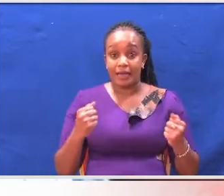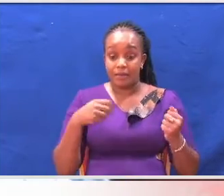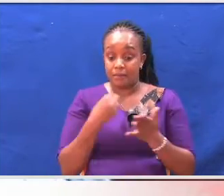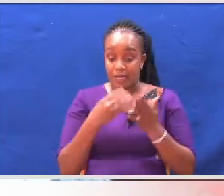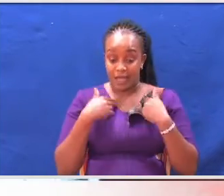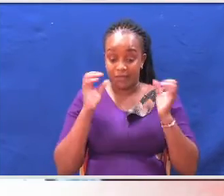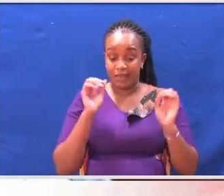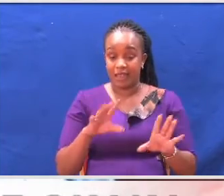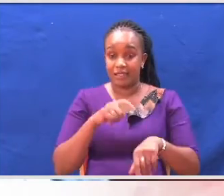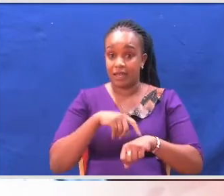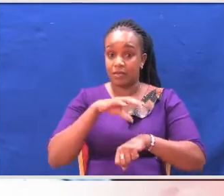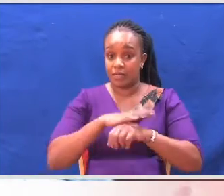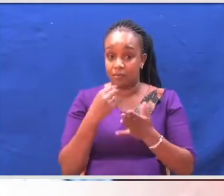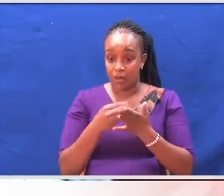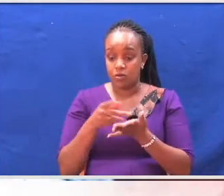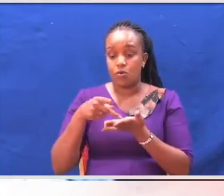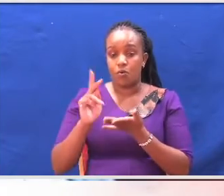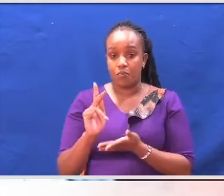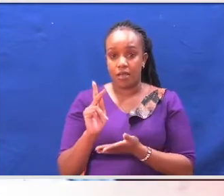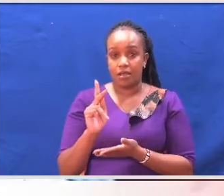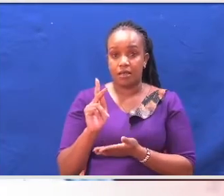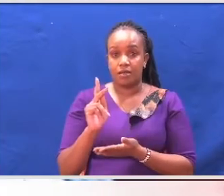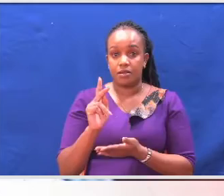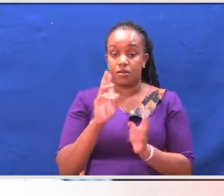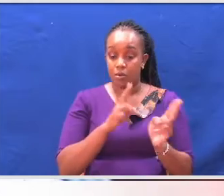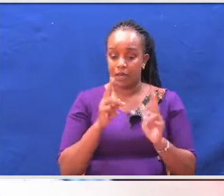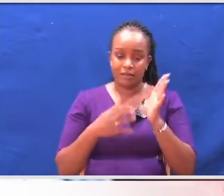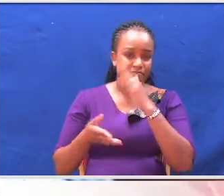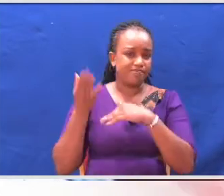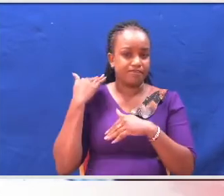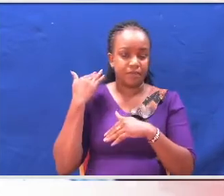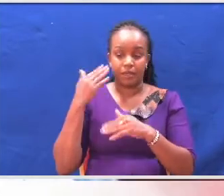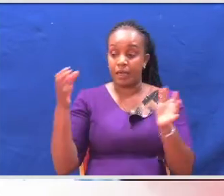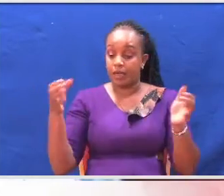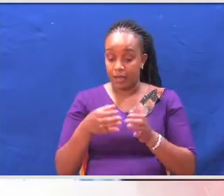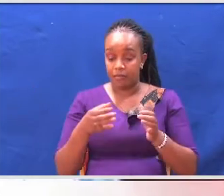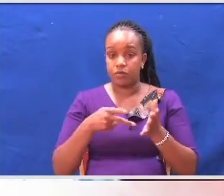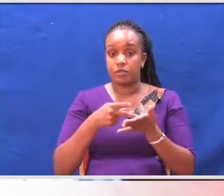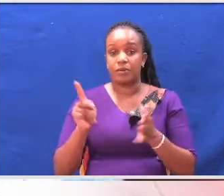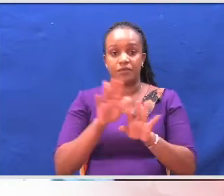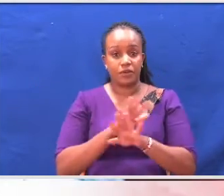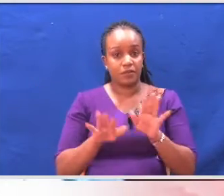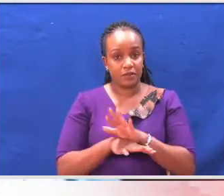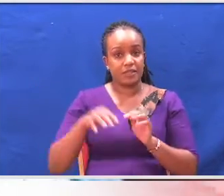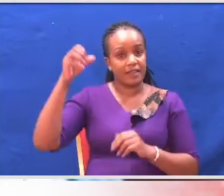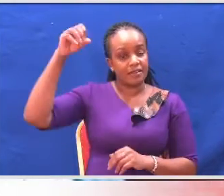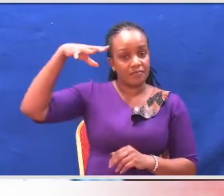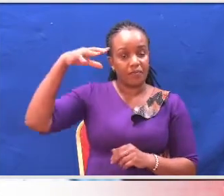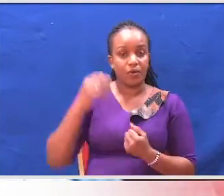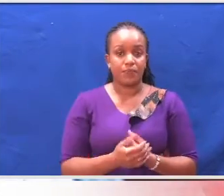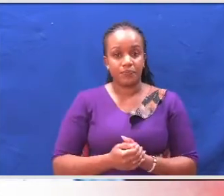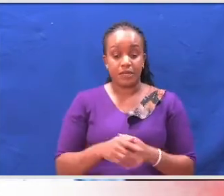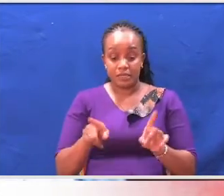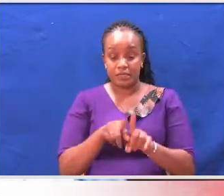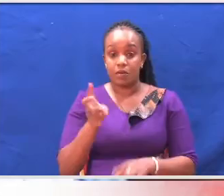ndio ulipe. But initially kampuni ndio ilikuwa na tunaketa for the electricity. Hata